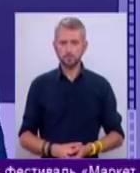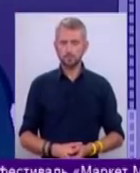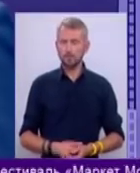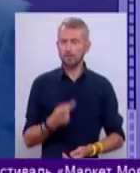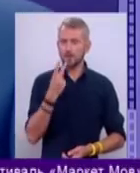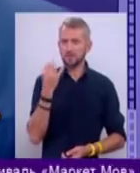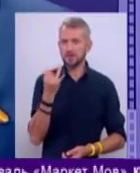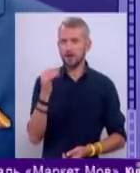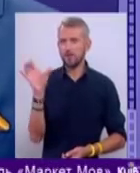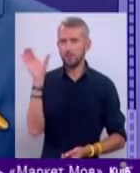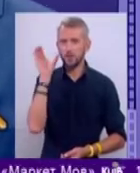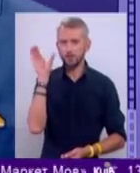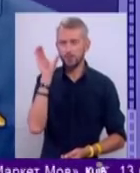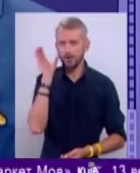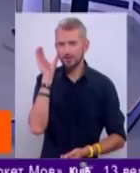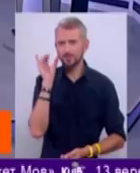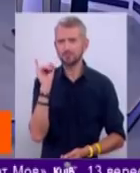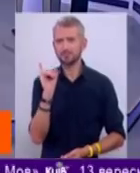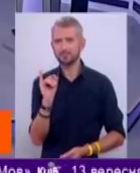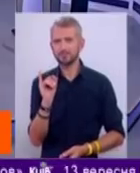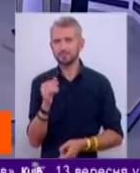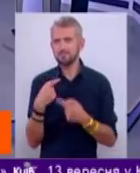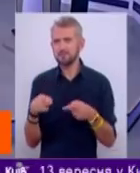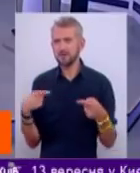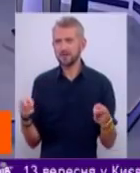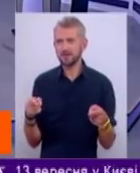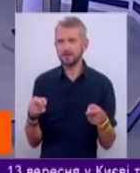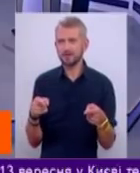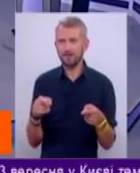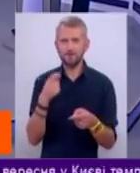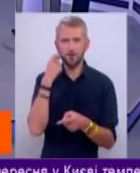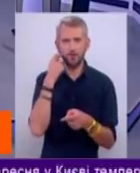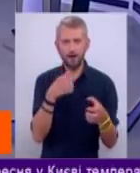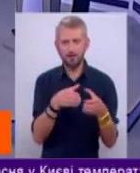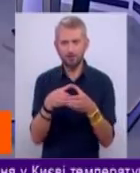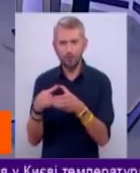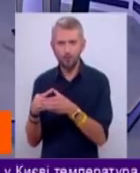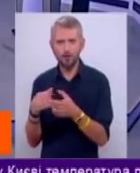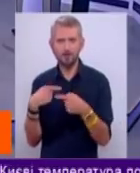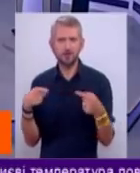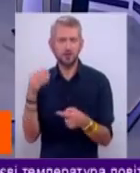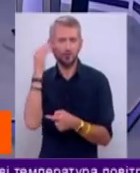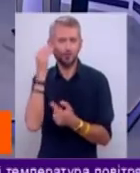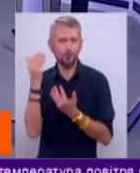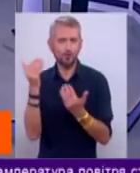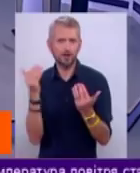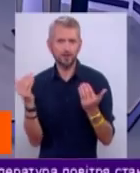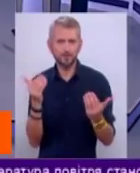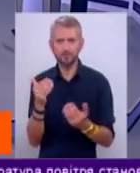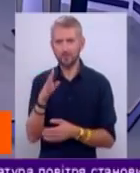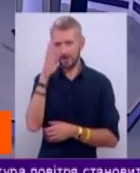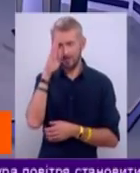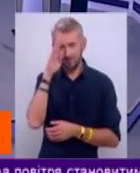Завжди цікаво послухати і різна вікова категорія, так, і різні думки. Ну ось